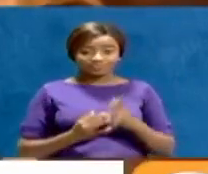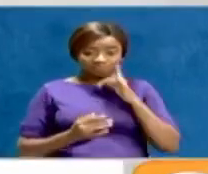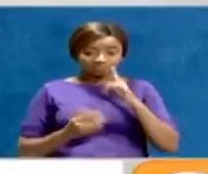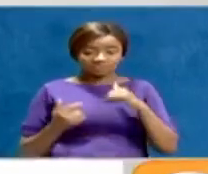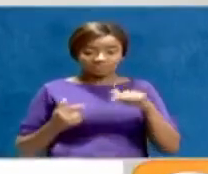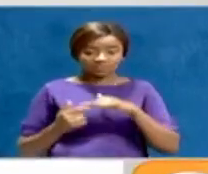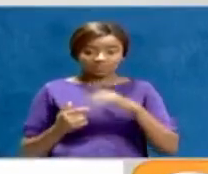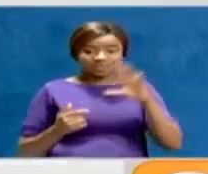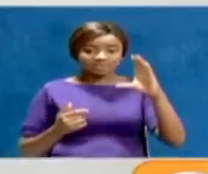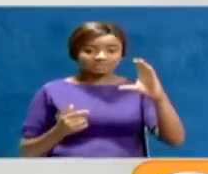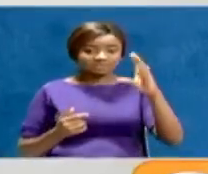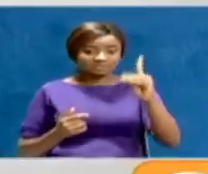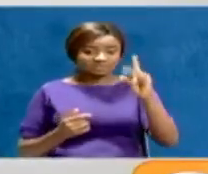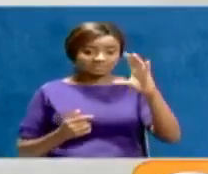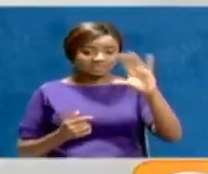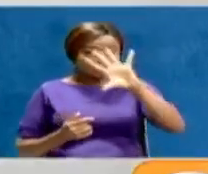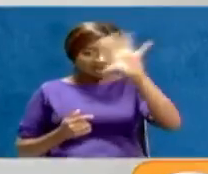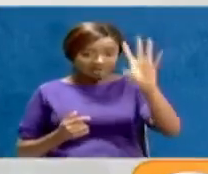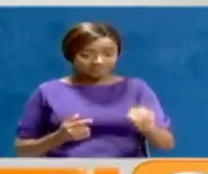CDC tunasema